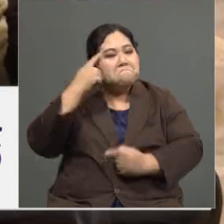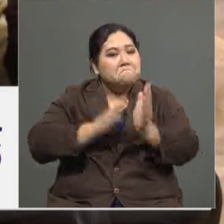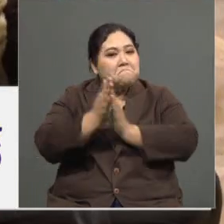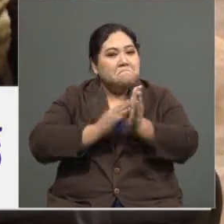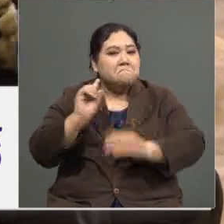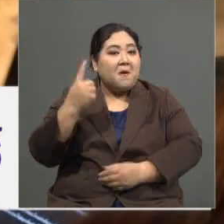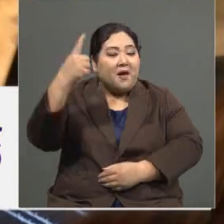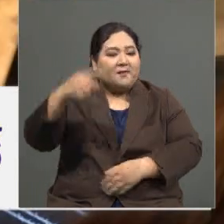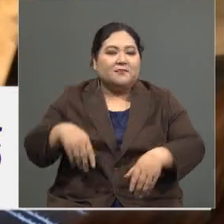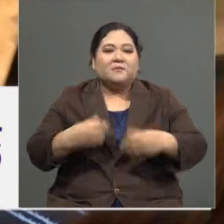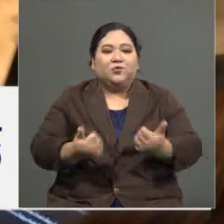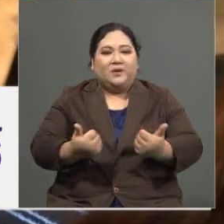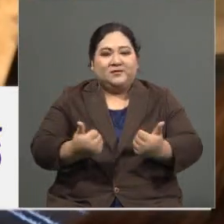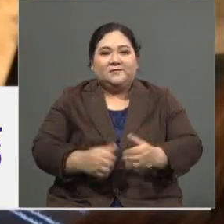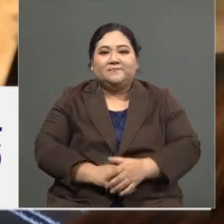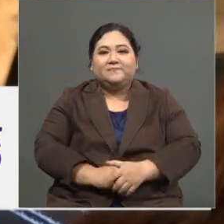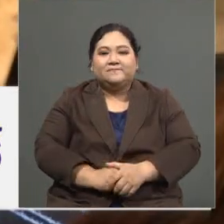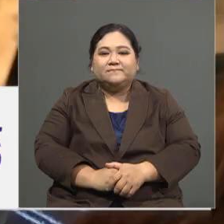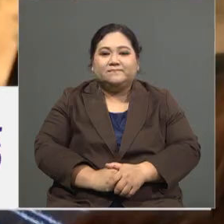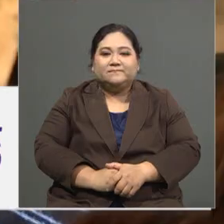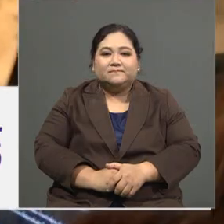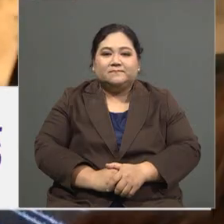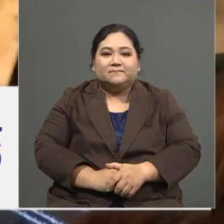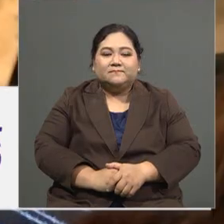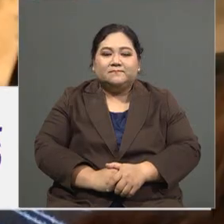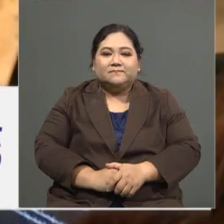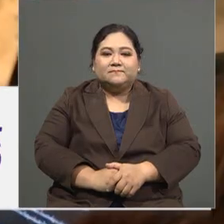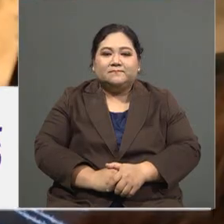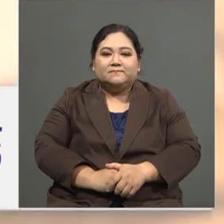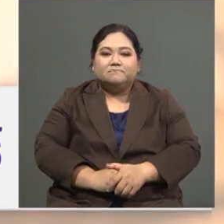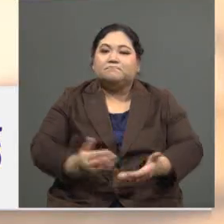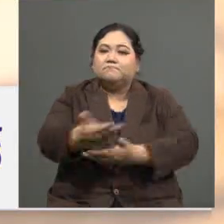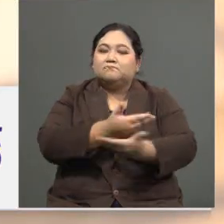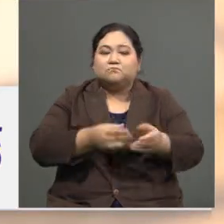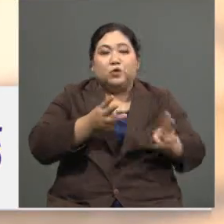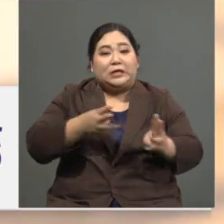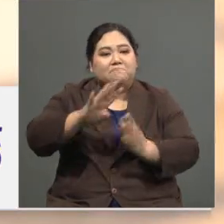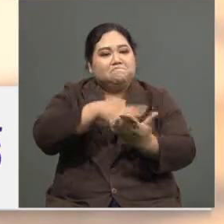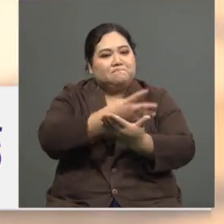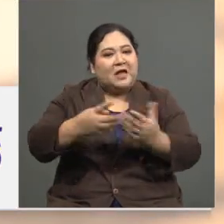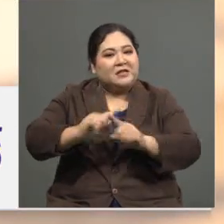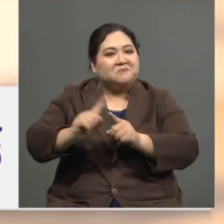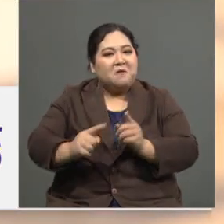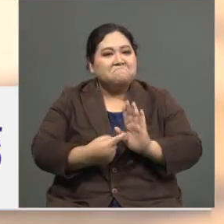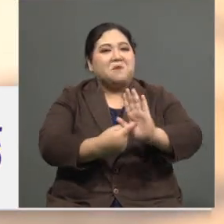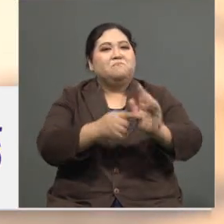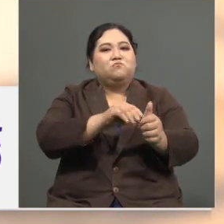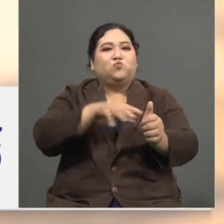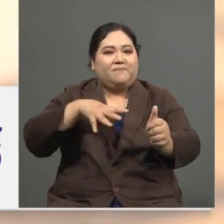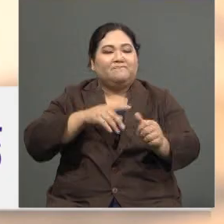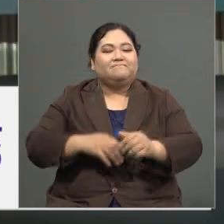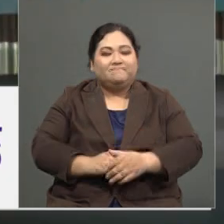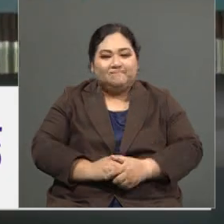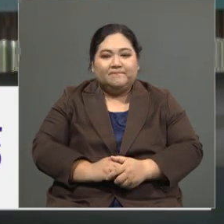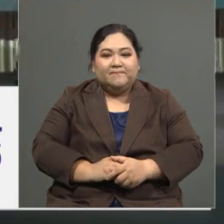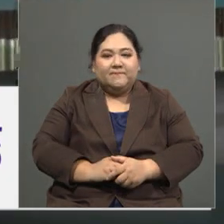เกิดขึ้นในปัจจุบันรวมถึงการเสวนาเพื่อนำเสนอสุดยอดกลยุทธ์ด้านภาวะผู้นำด้วยโดยนางสาว